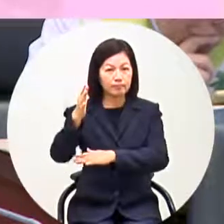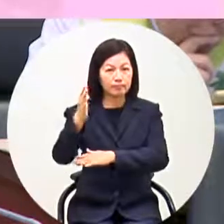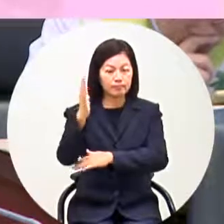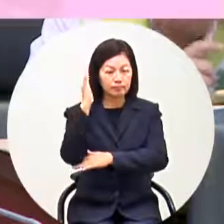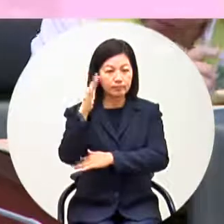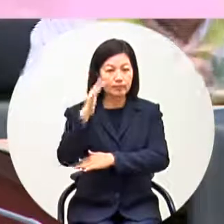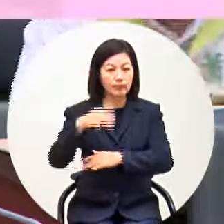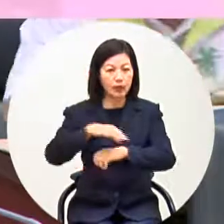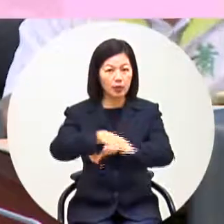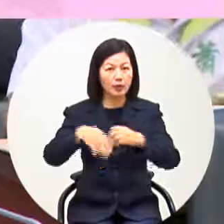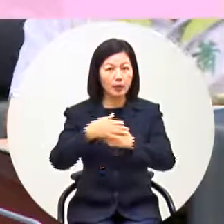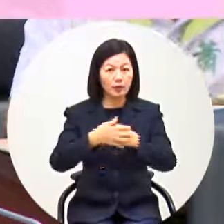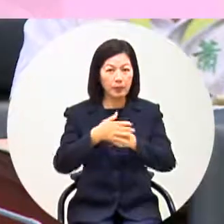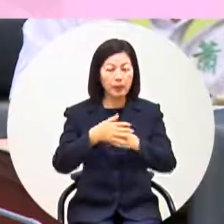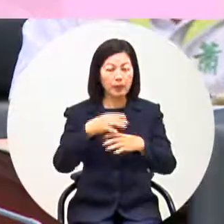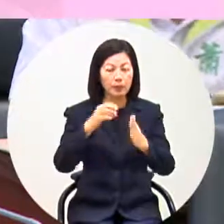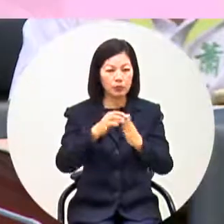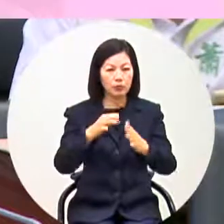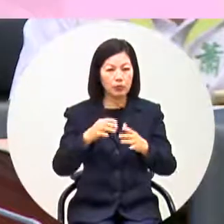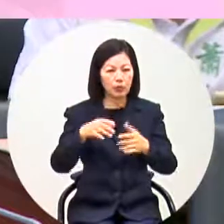气品质指标